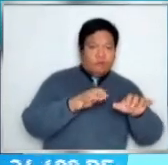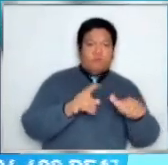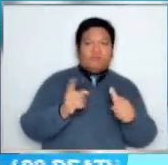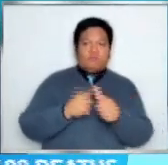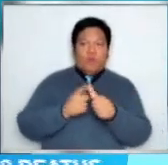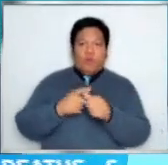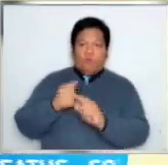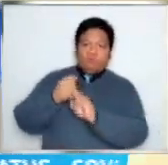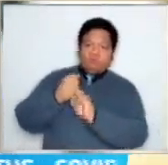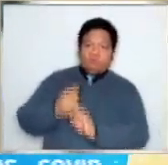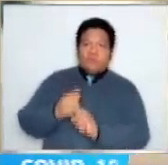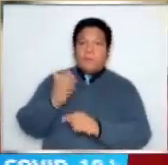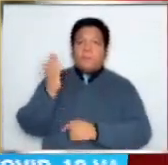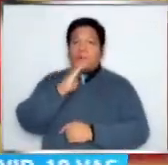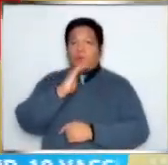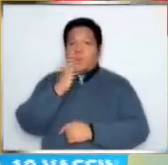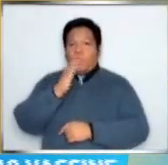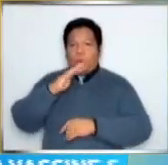po ang report.